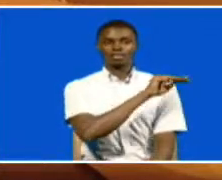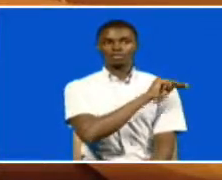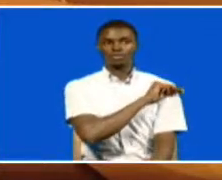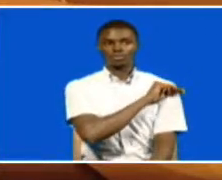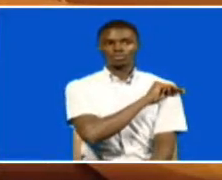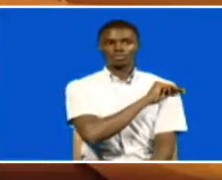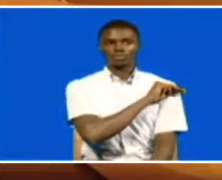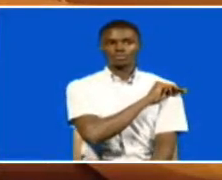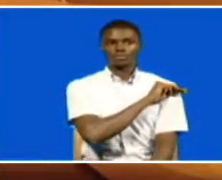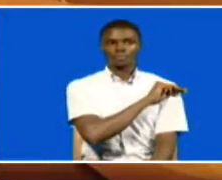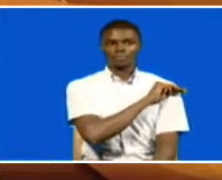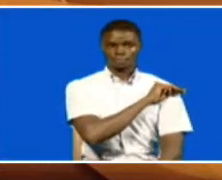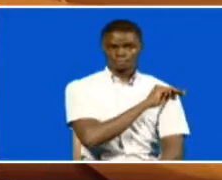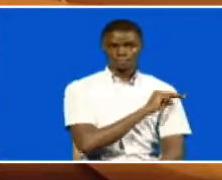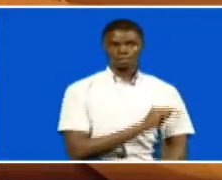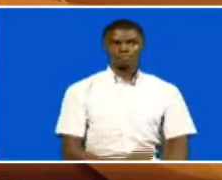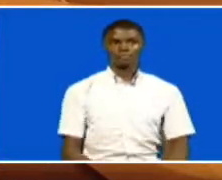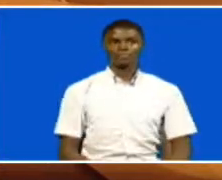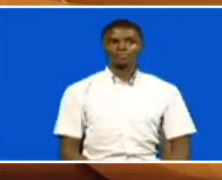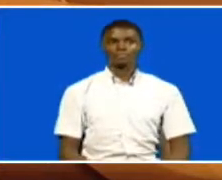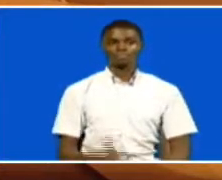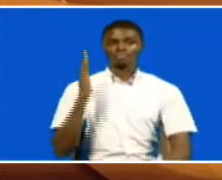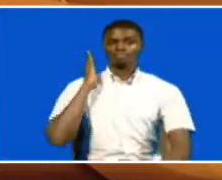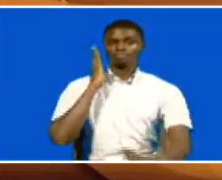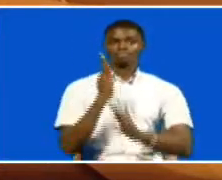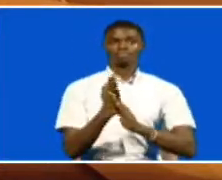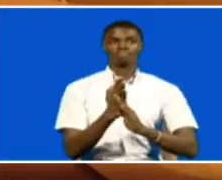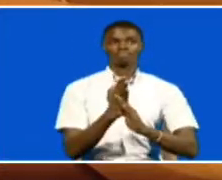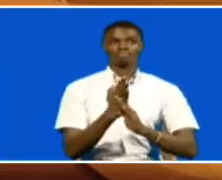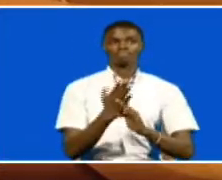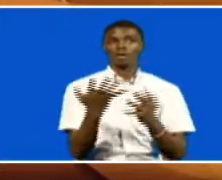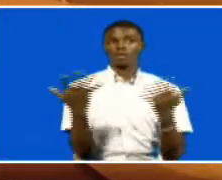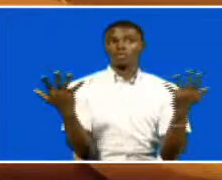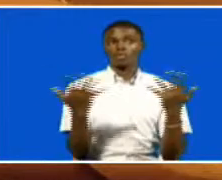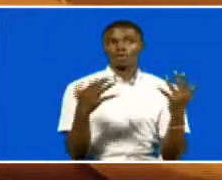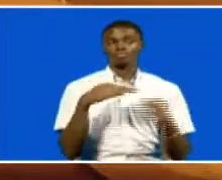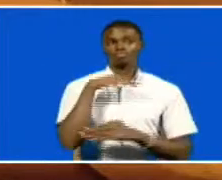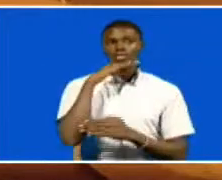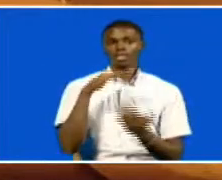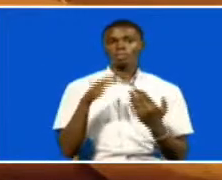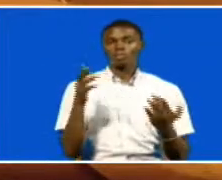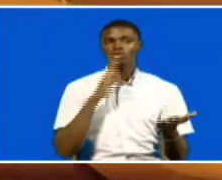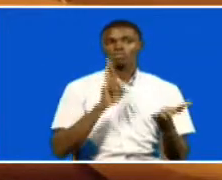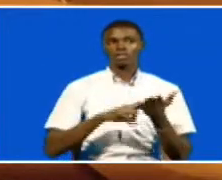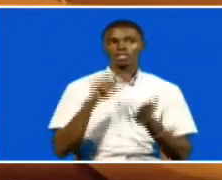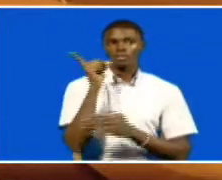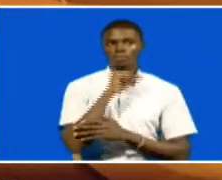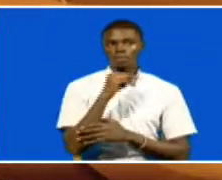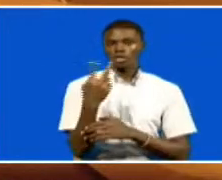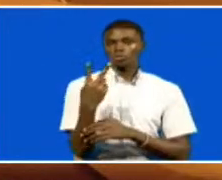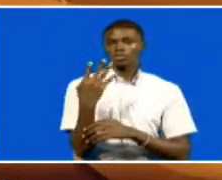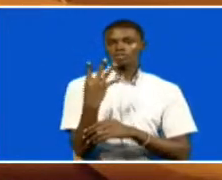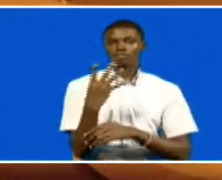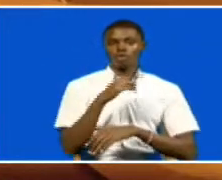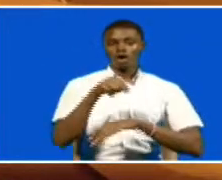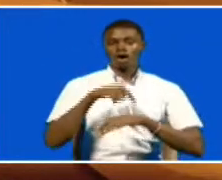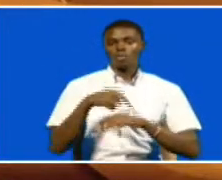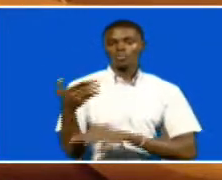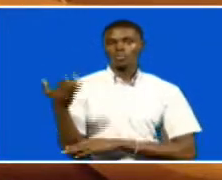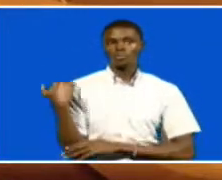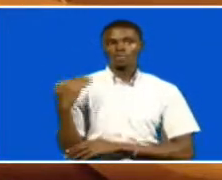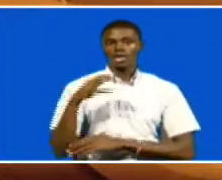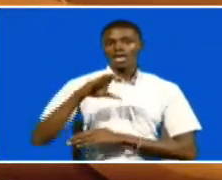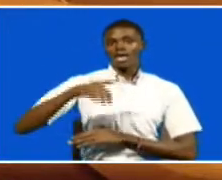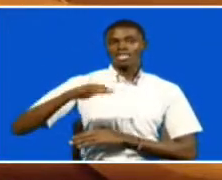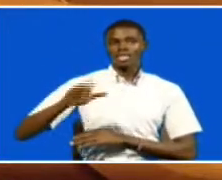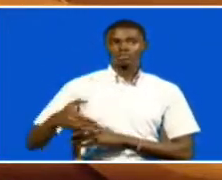ni mwenzangu Gideon Maina. Moja kwa moja tuzamie hili ambapo vifo zaidi vimeripotiwa saa 24 zilizopita katika